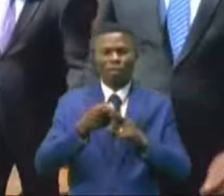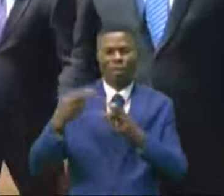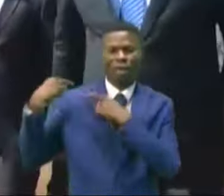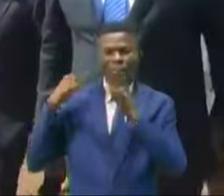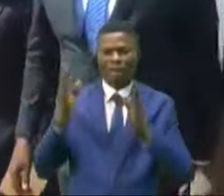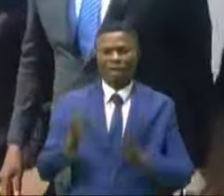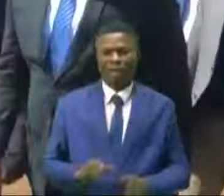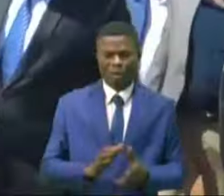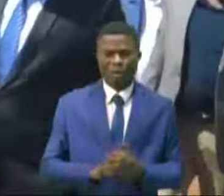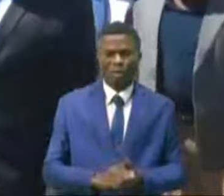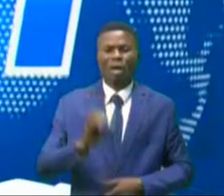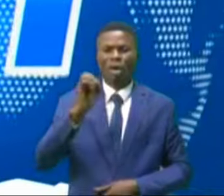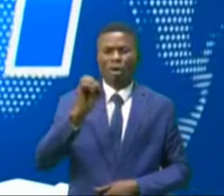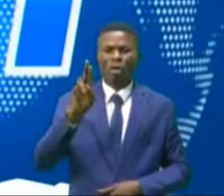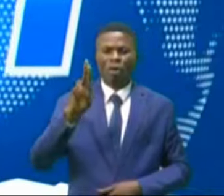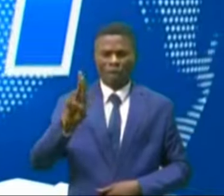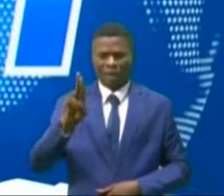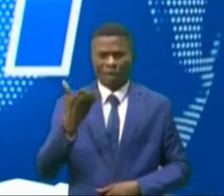des routes.